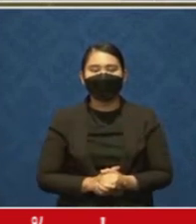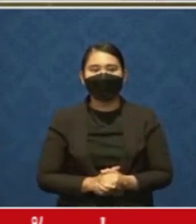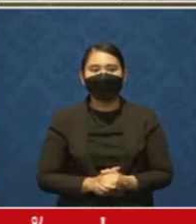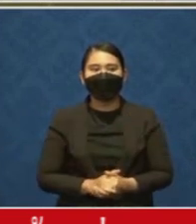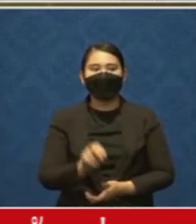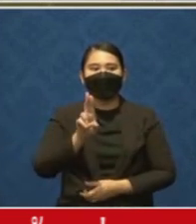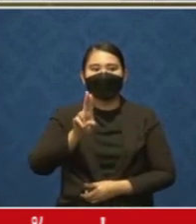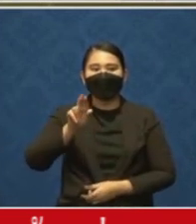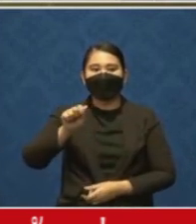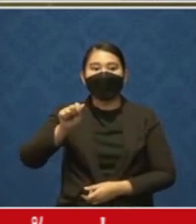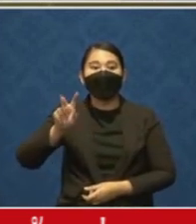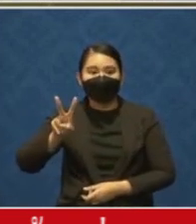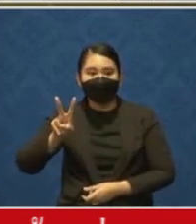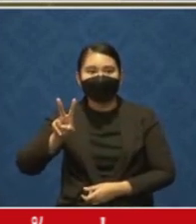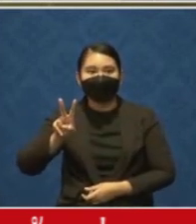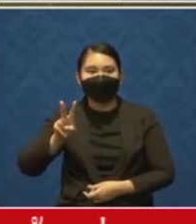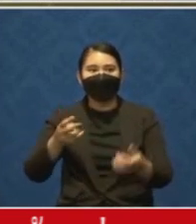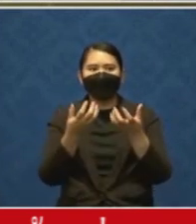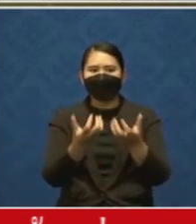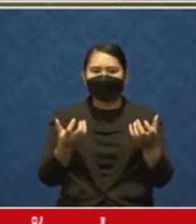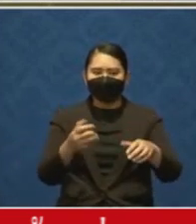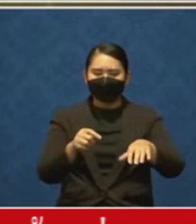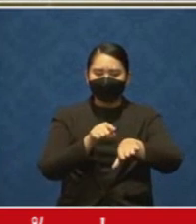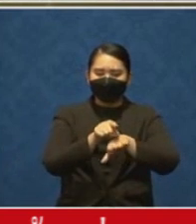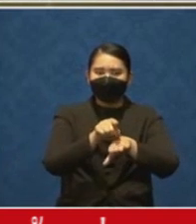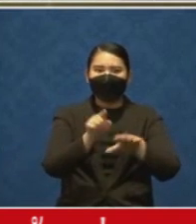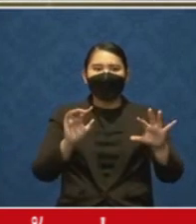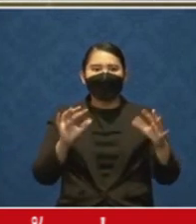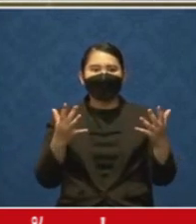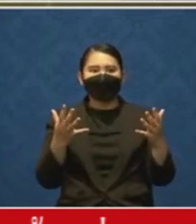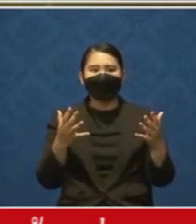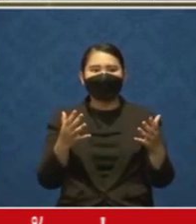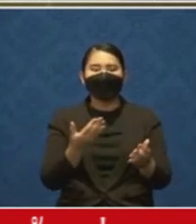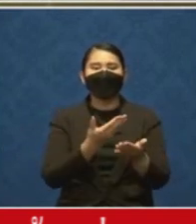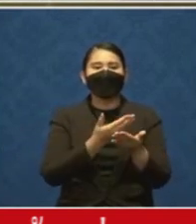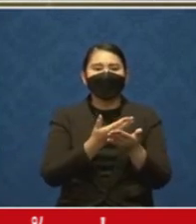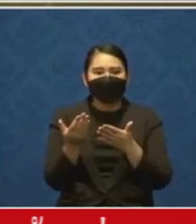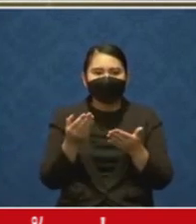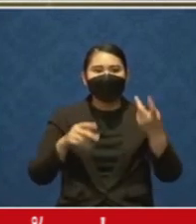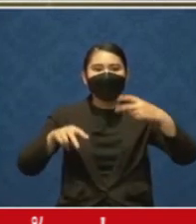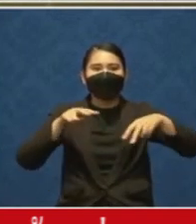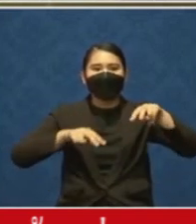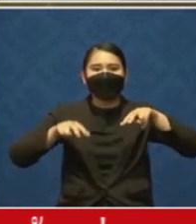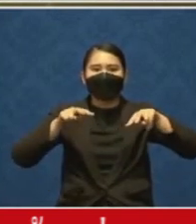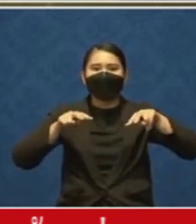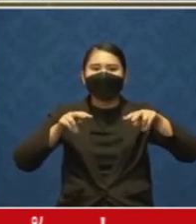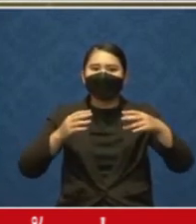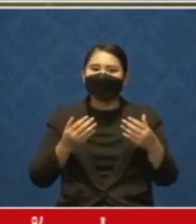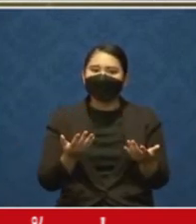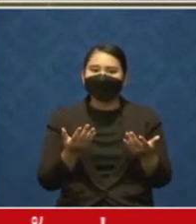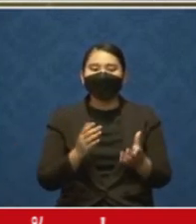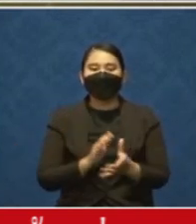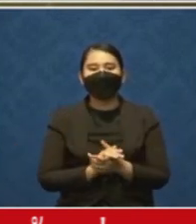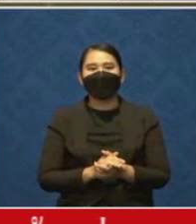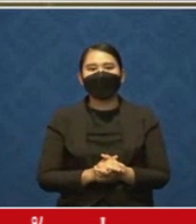ซื้อ UAV แต่ไม่มีอาวุธผมถามครับแล้วซื้อไว้ลาดตระเวนอย่างนี้ท่านประธ